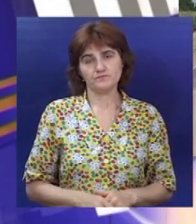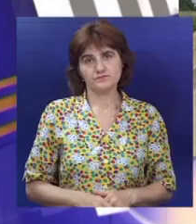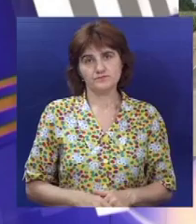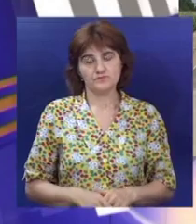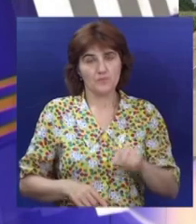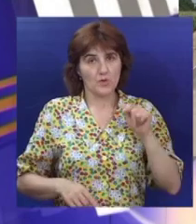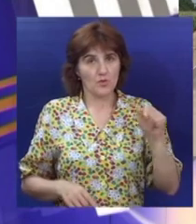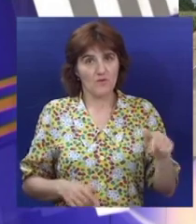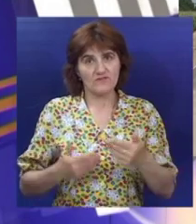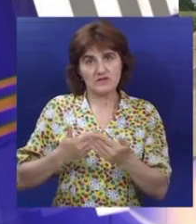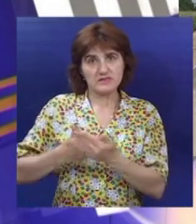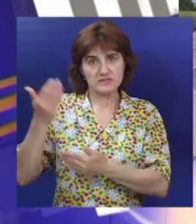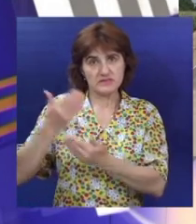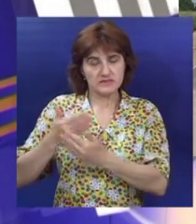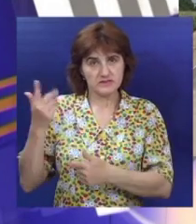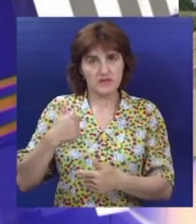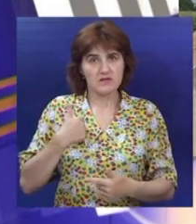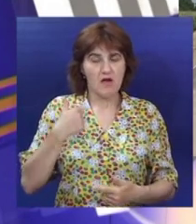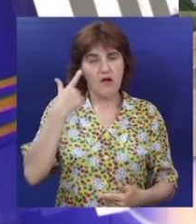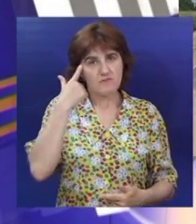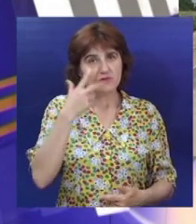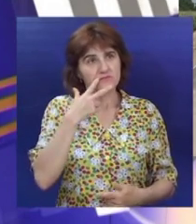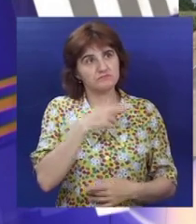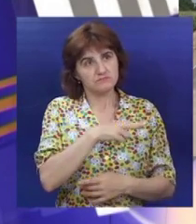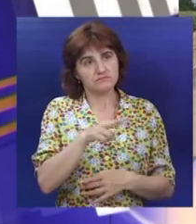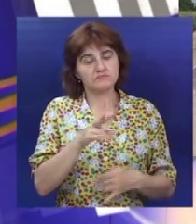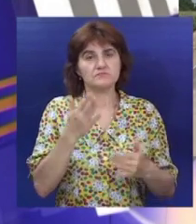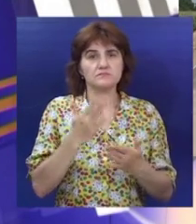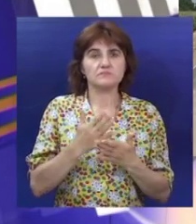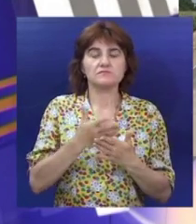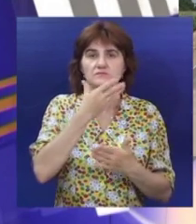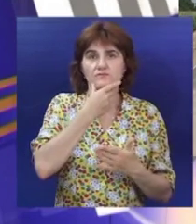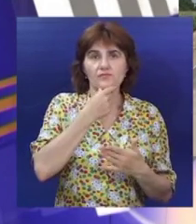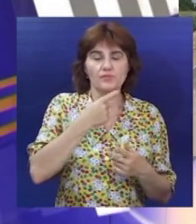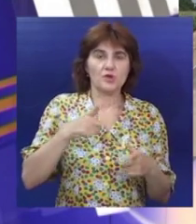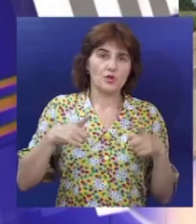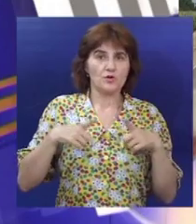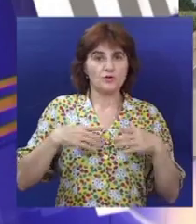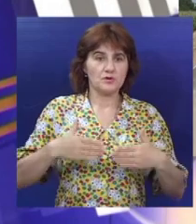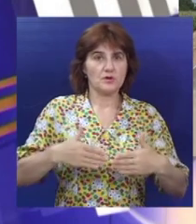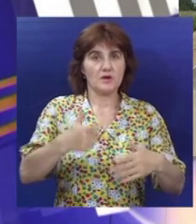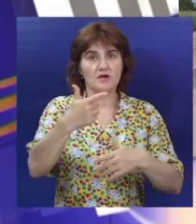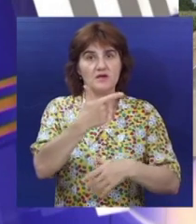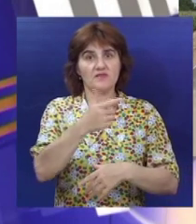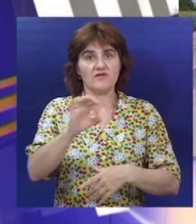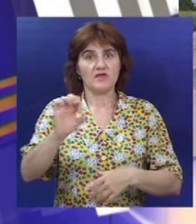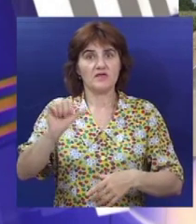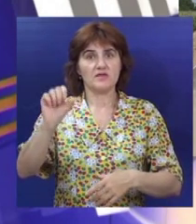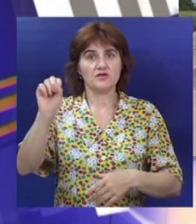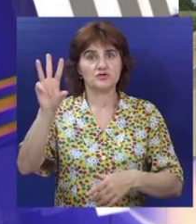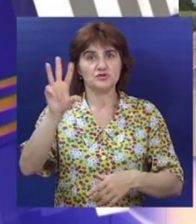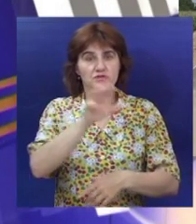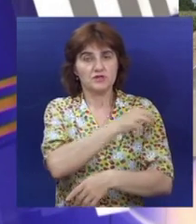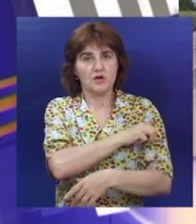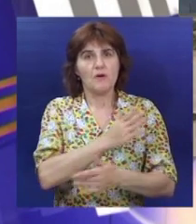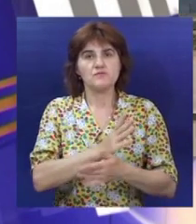i uz ove zgrade i objekte koji se ovdje grade, mislim da možemo svi skupa biti ponosni i da iščekujemo tu neku 2014. kako sam